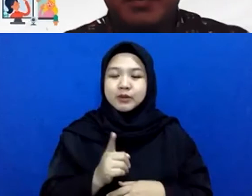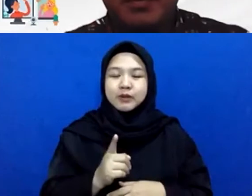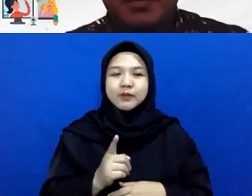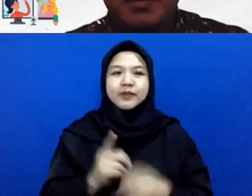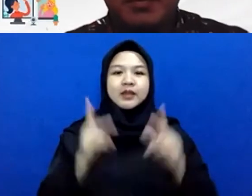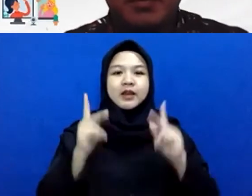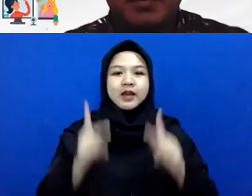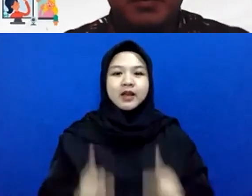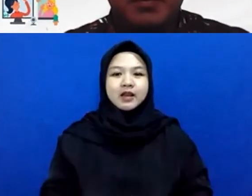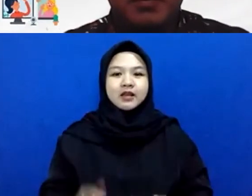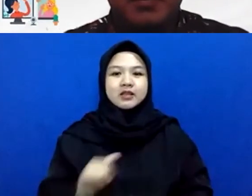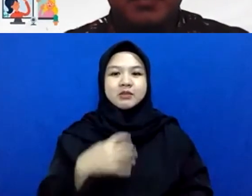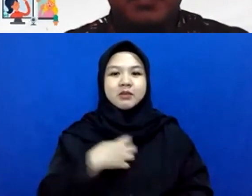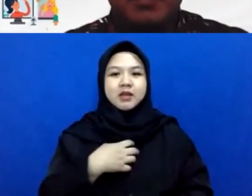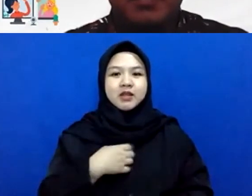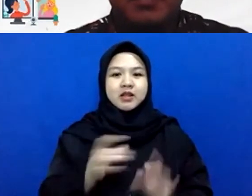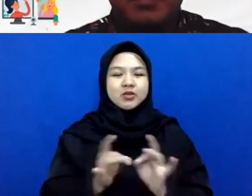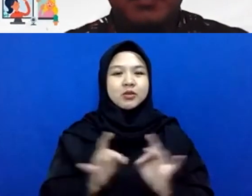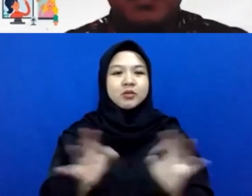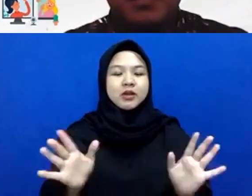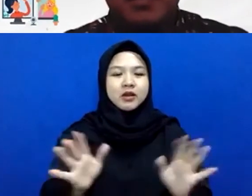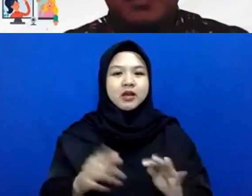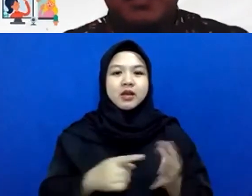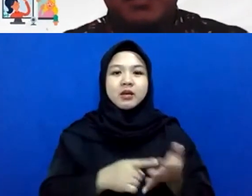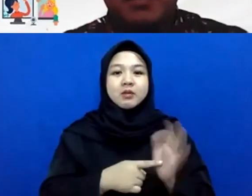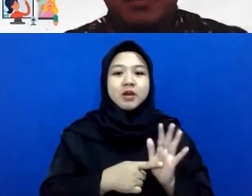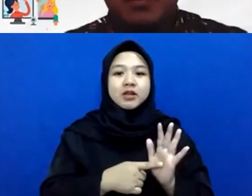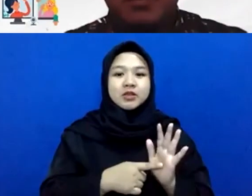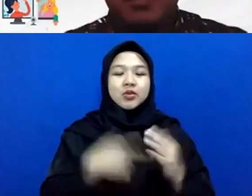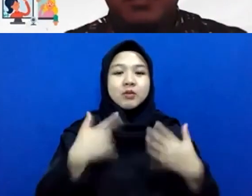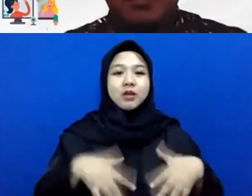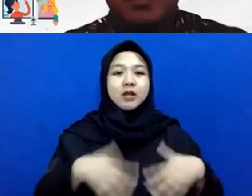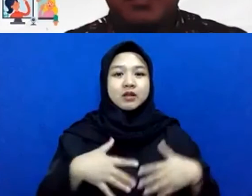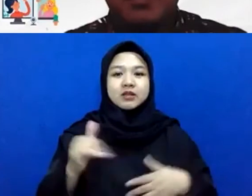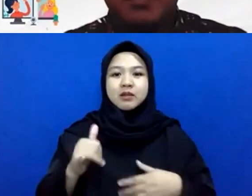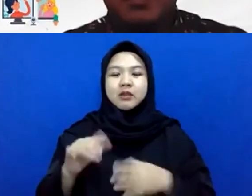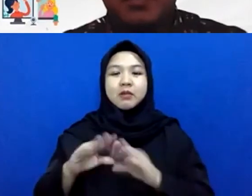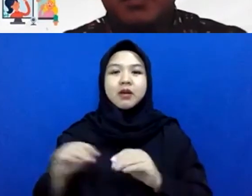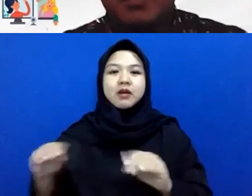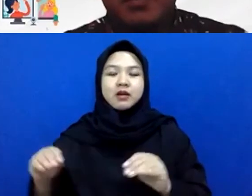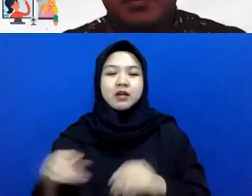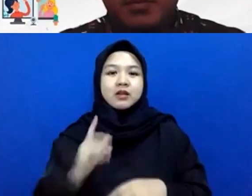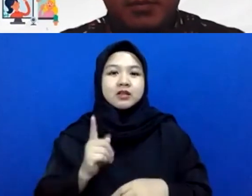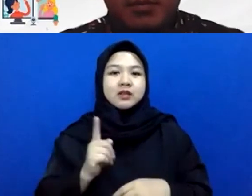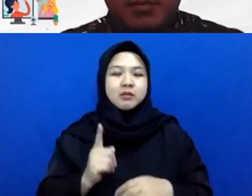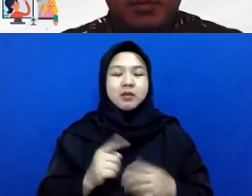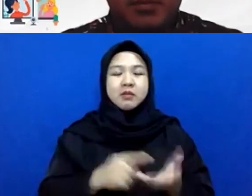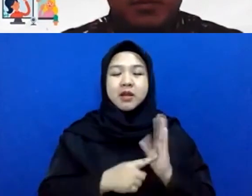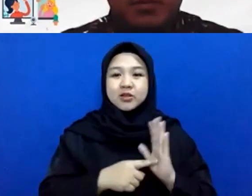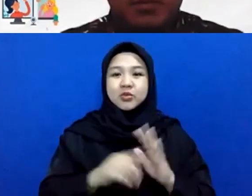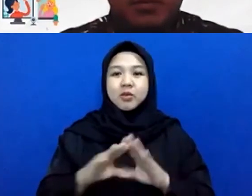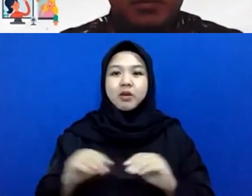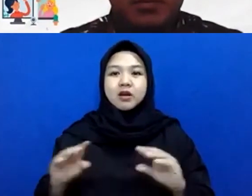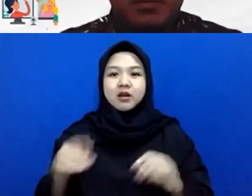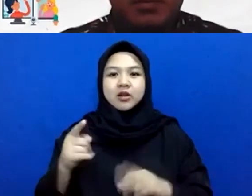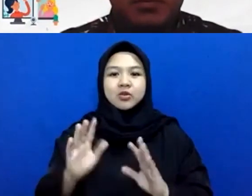karakter dan mentalnya juga berbeda antara mahasiswa yang hanya praktikum dengan yang magang. Karena yang mahasiswa yang magang itu